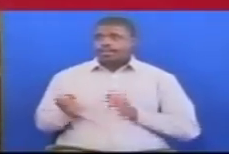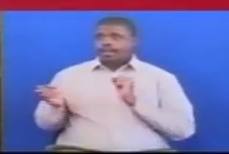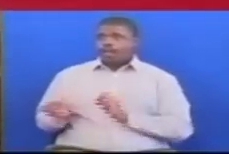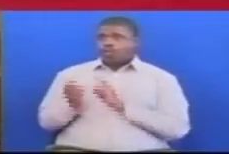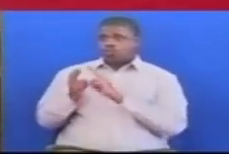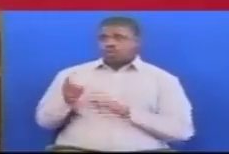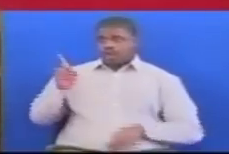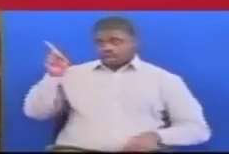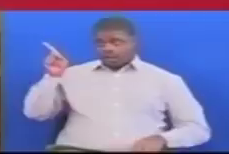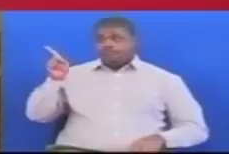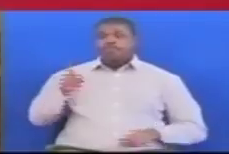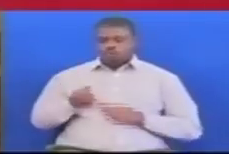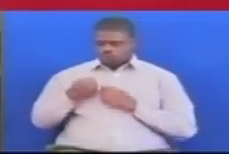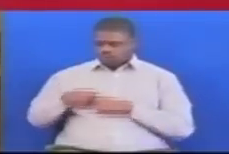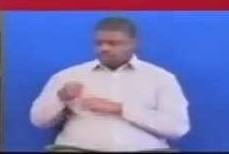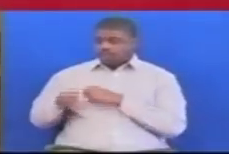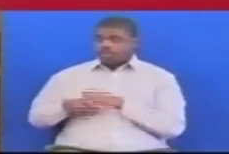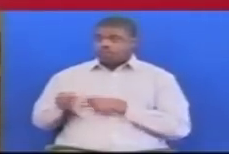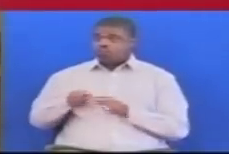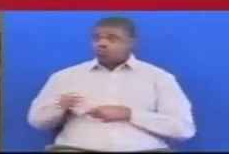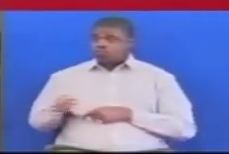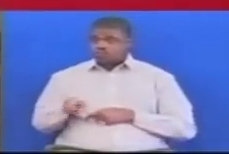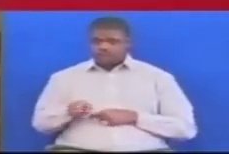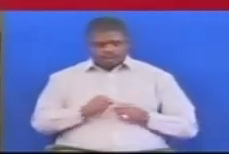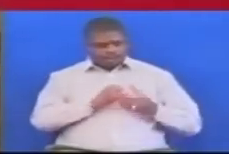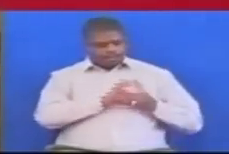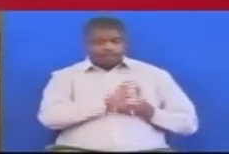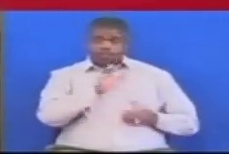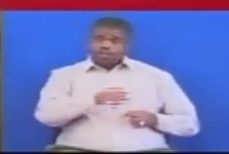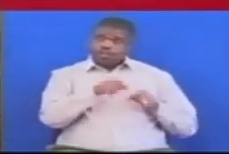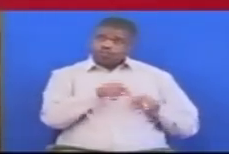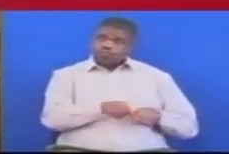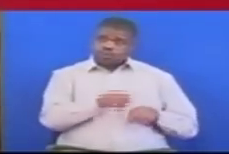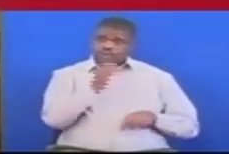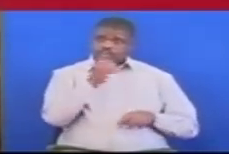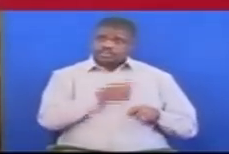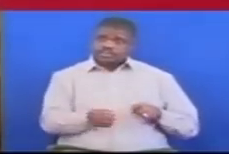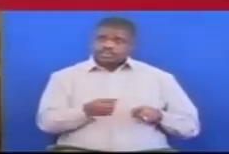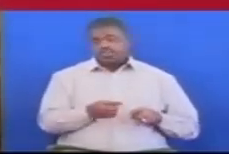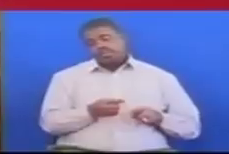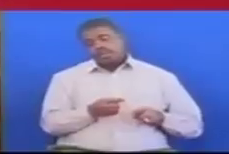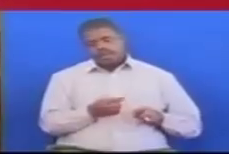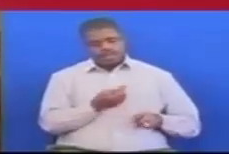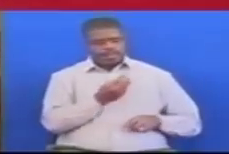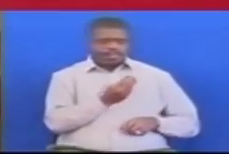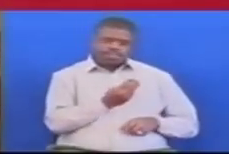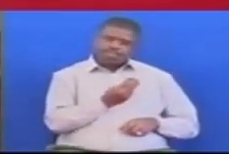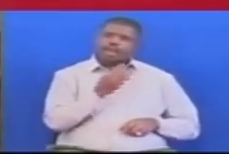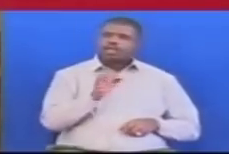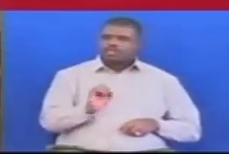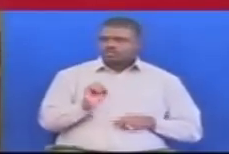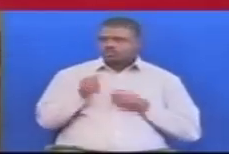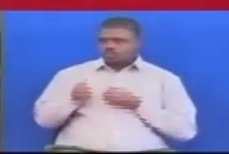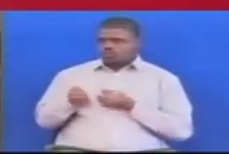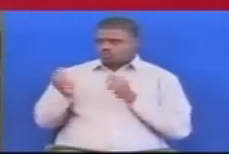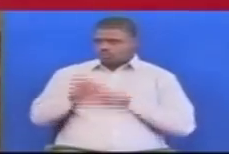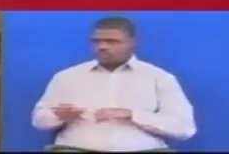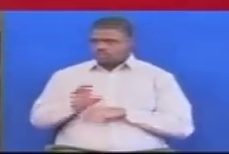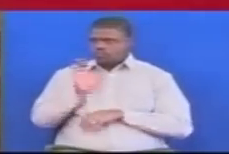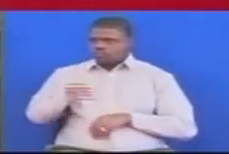mwenyekiti, utekelezaji wa mradi huu hadi mwezi Aprili mwaka huu ulifikia 30% na unatarajiwa kukamilika